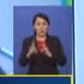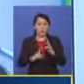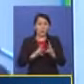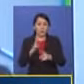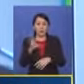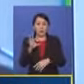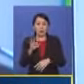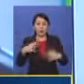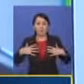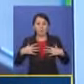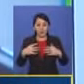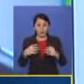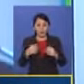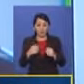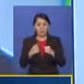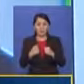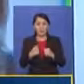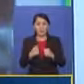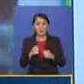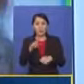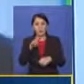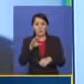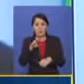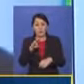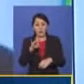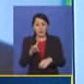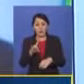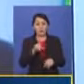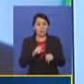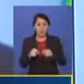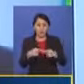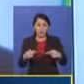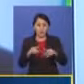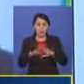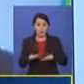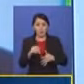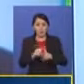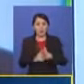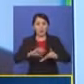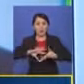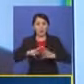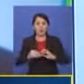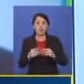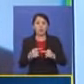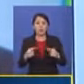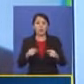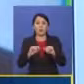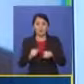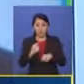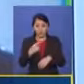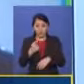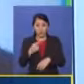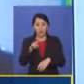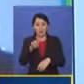Бірақ жергілікті денсаулық сақтау басқармасының өкілдері ПТР тестілеу түрлі күндері жасалған. Сол себепті нәтижелері де әртүрлі болуы мүмкін, дейді.